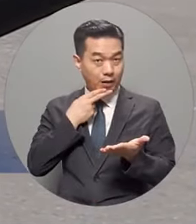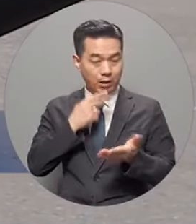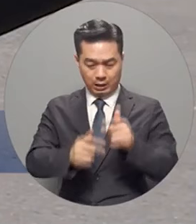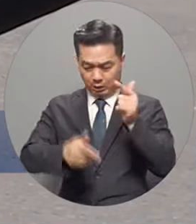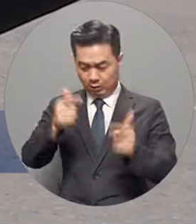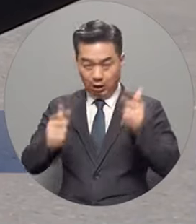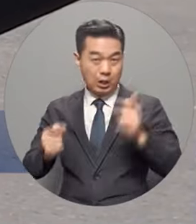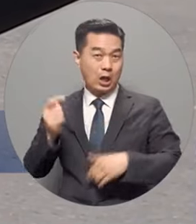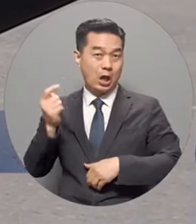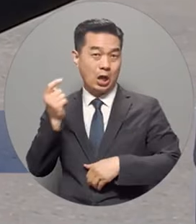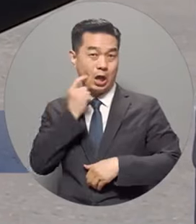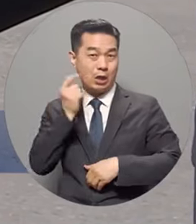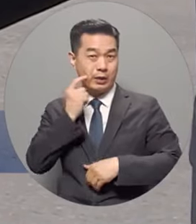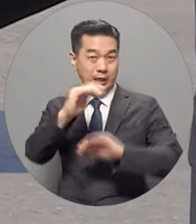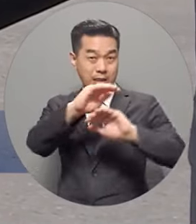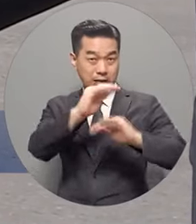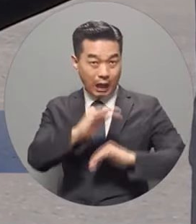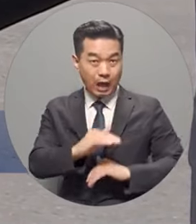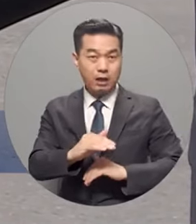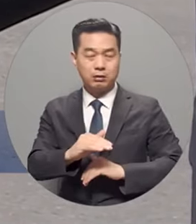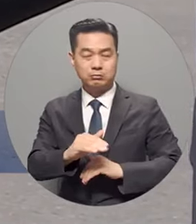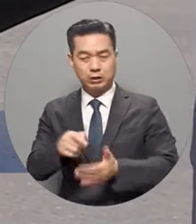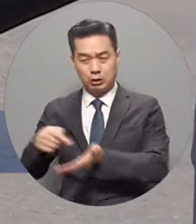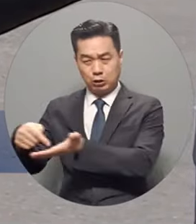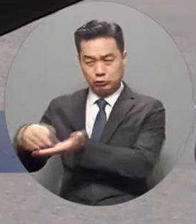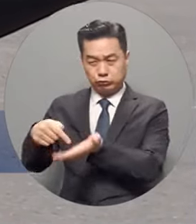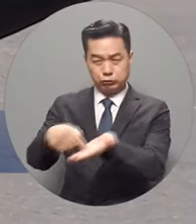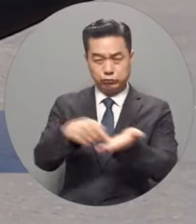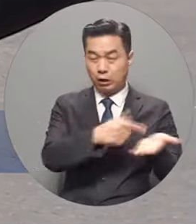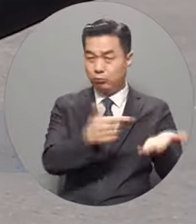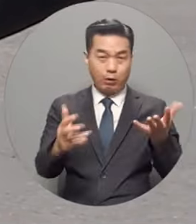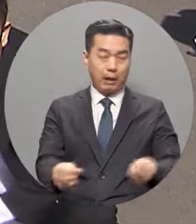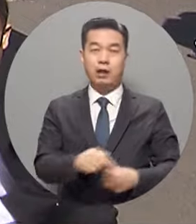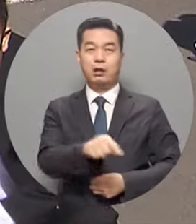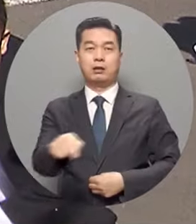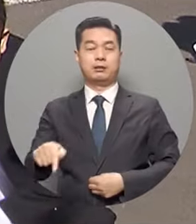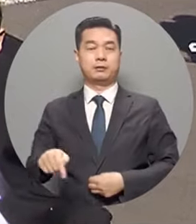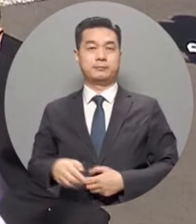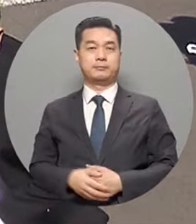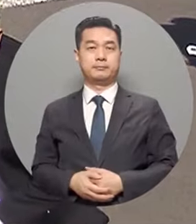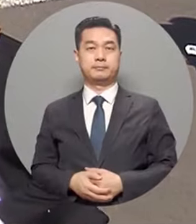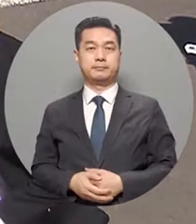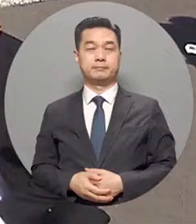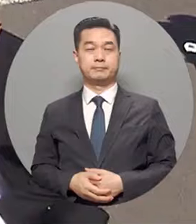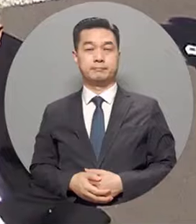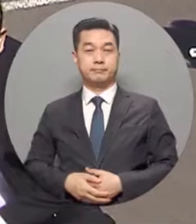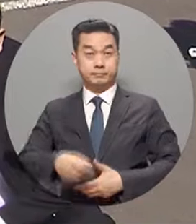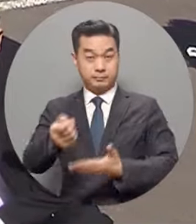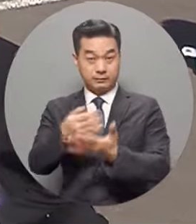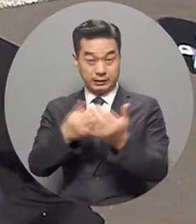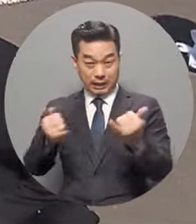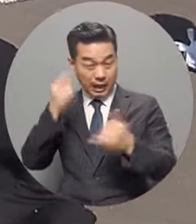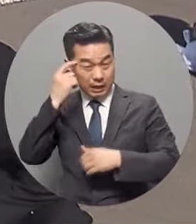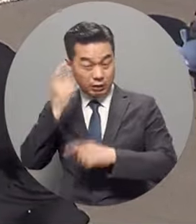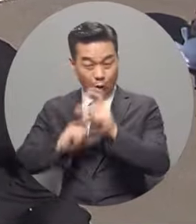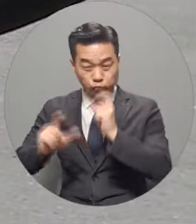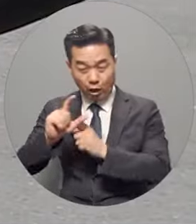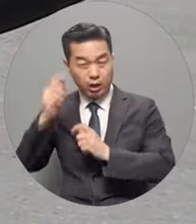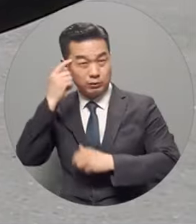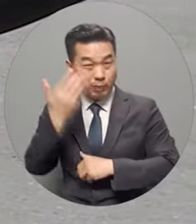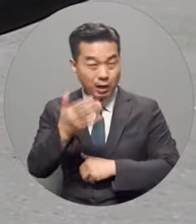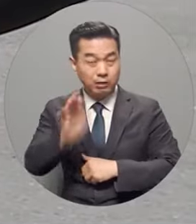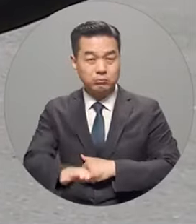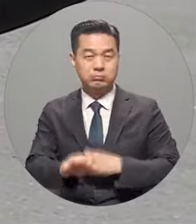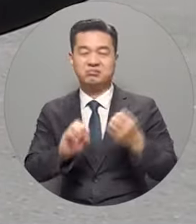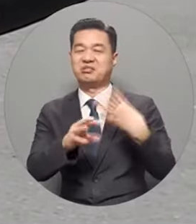각종 허위의 사실과 주장들이 난무했습니다. 기자들이 추가로 질문했지만 답변을 거부하고